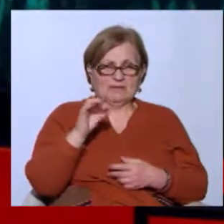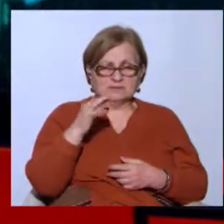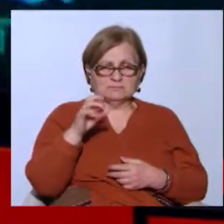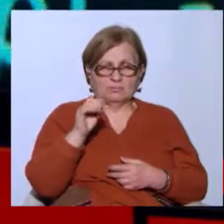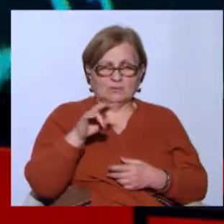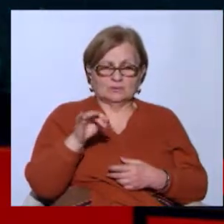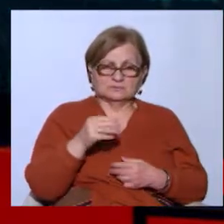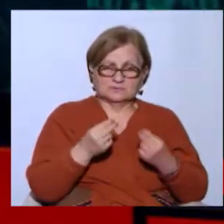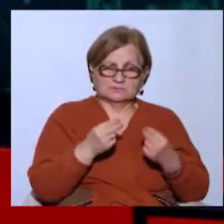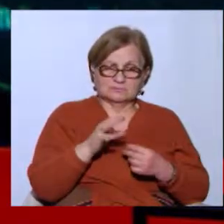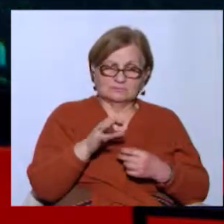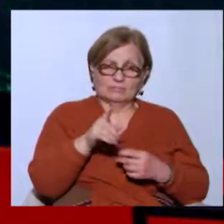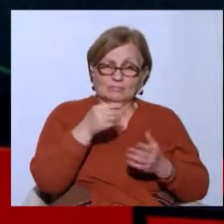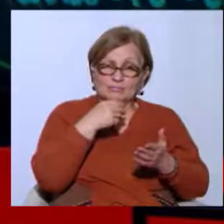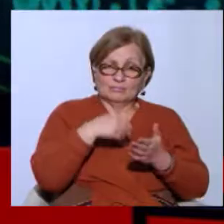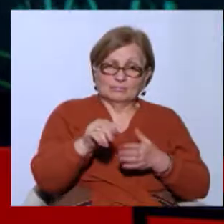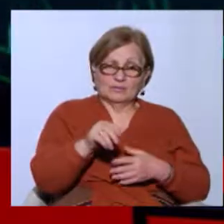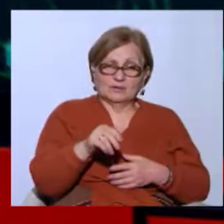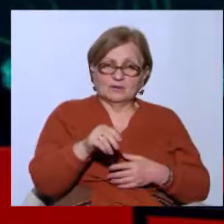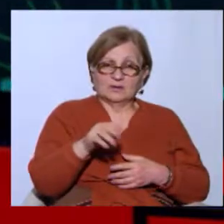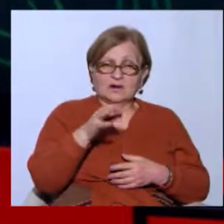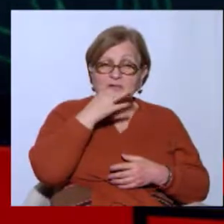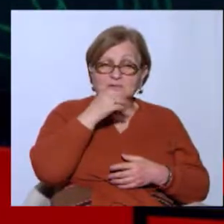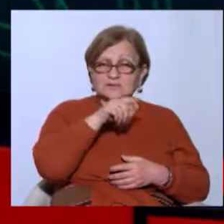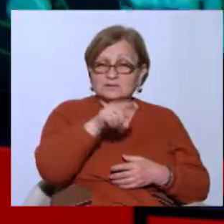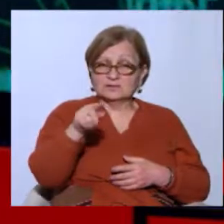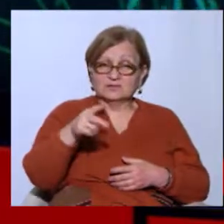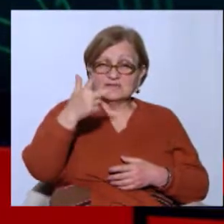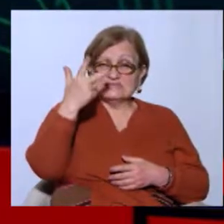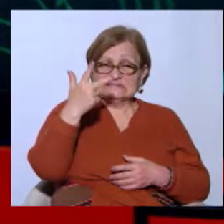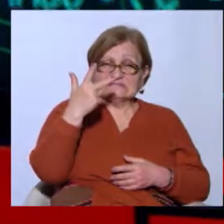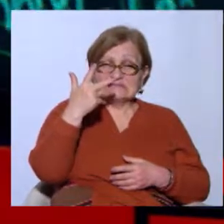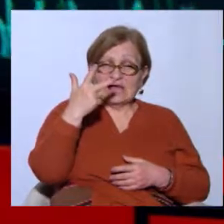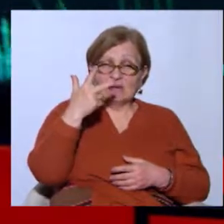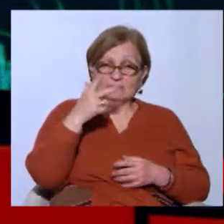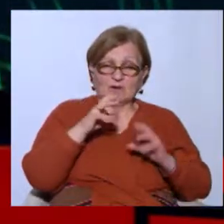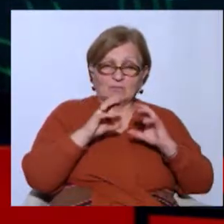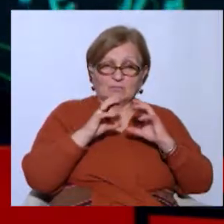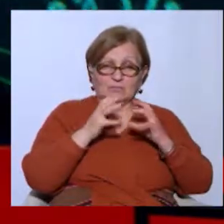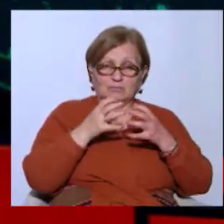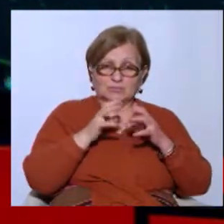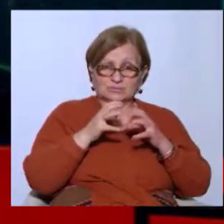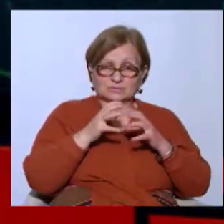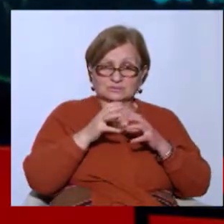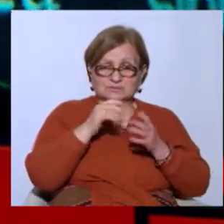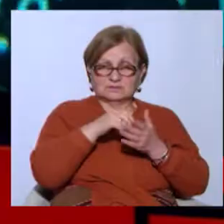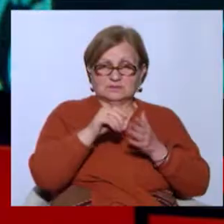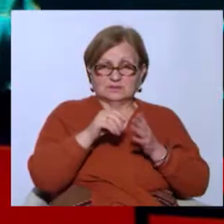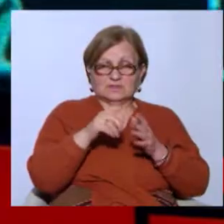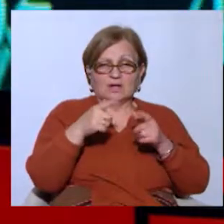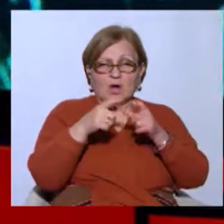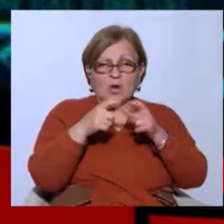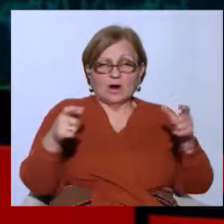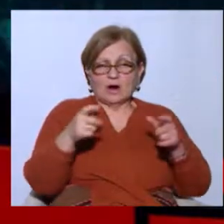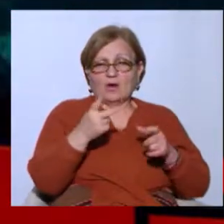თქვენ უნდა შეიძინოთ სამი ბურთი, რომელიღაც სამი ბურთი 20 ლარად, ისე რომ ხურდა